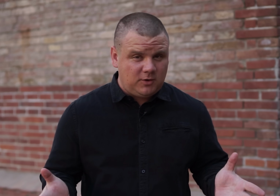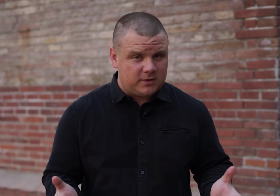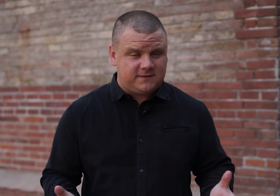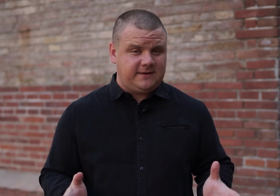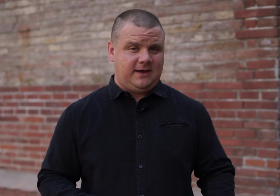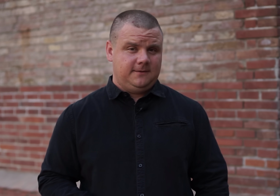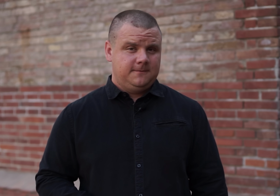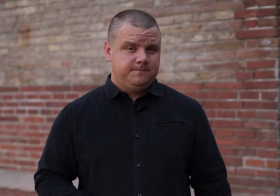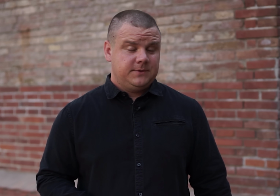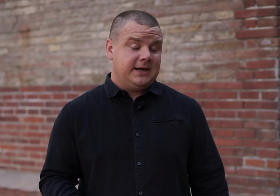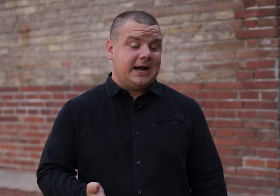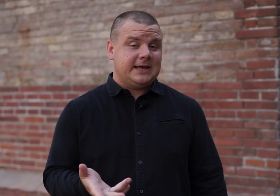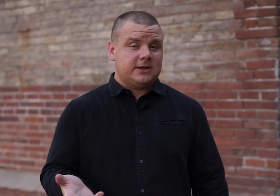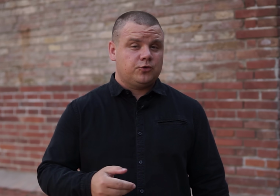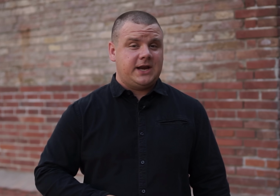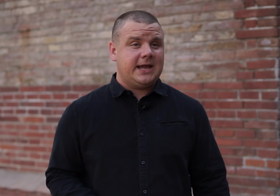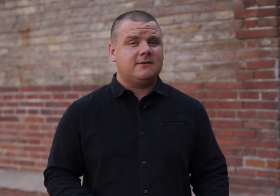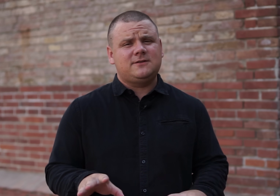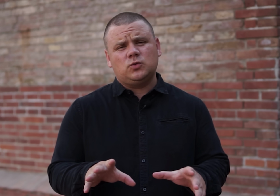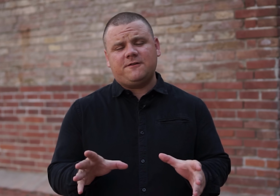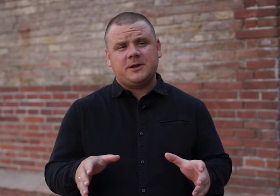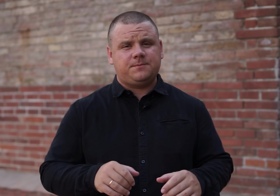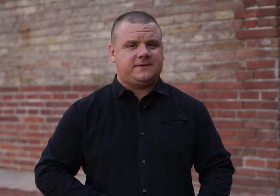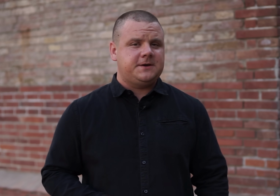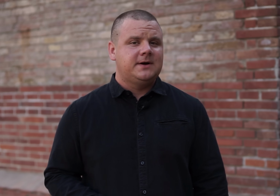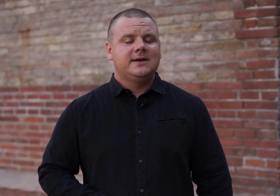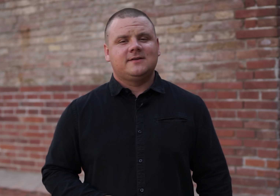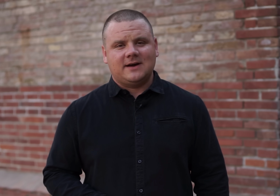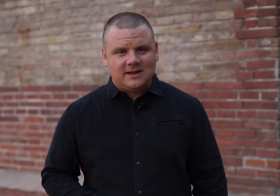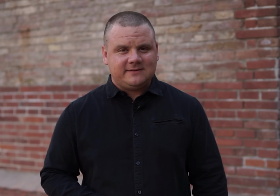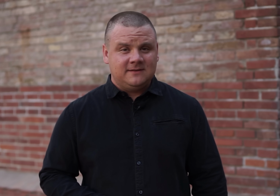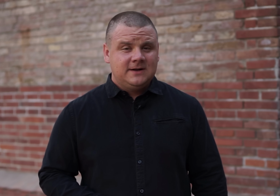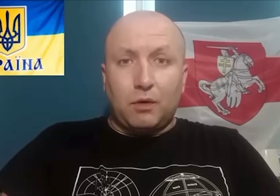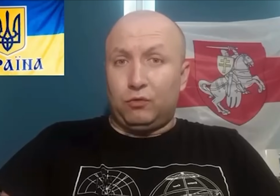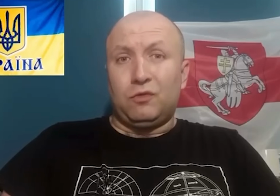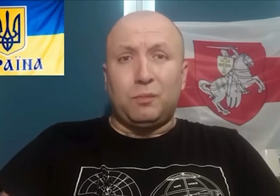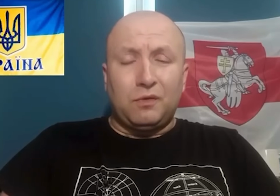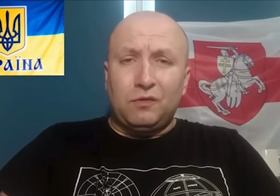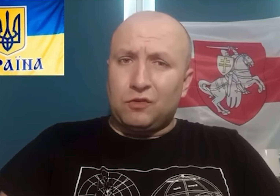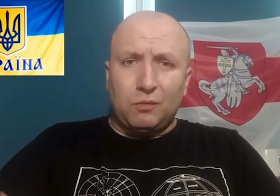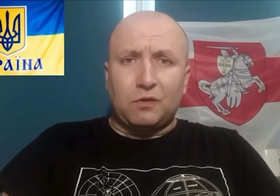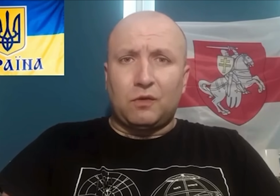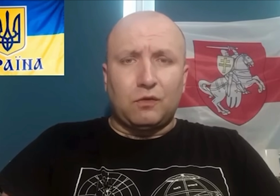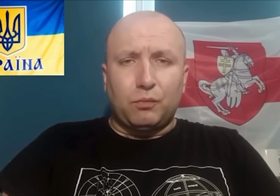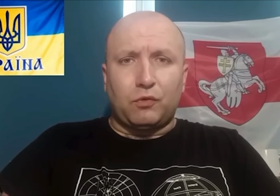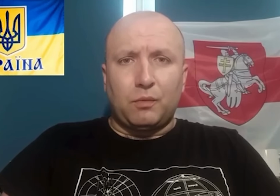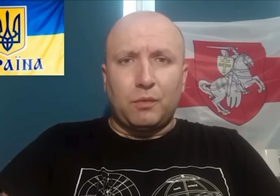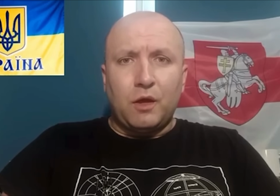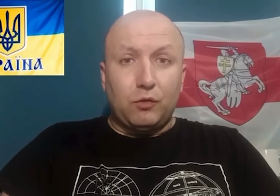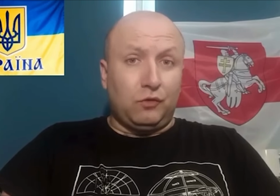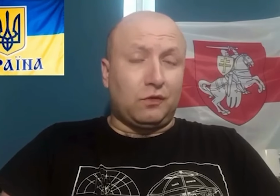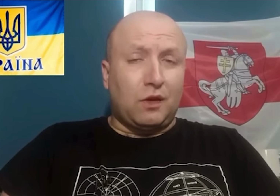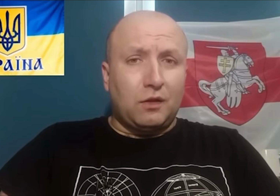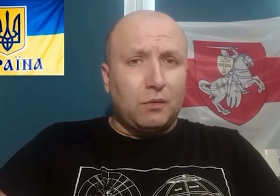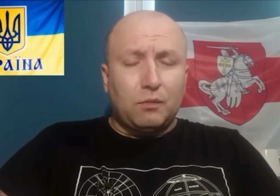в определенной среде и как на это нужно реагировать. И тут я, в принципе, с ним согласен. Очень специфическими, кстати, способами